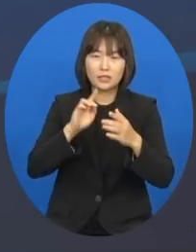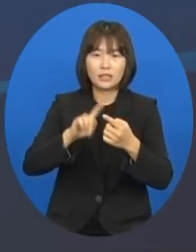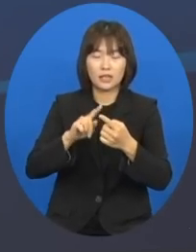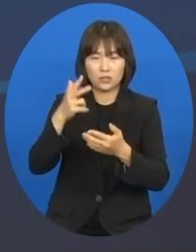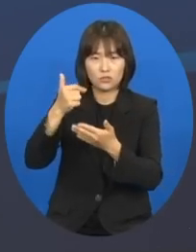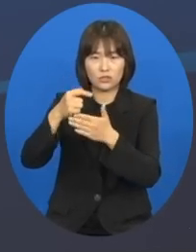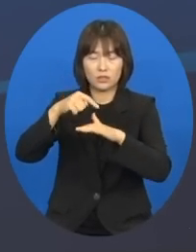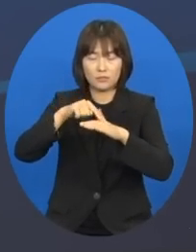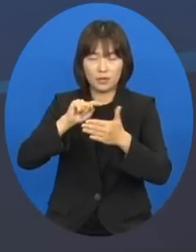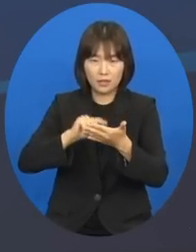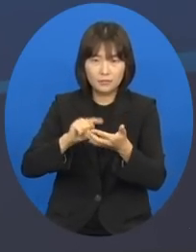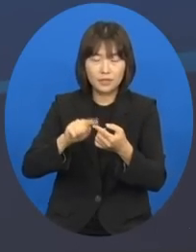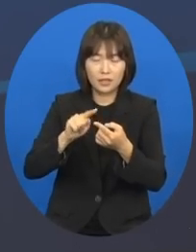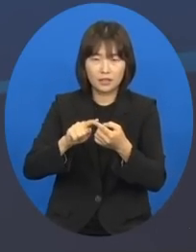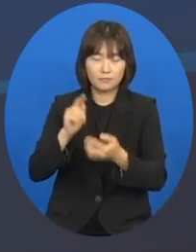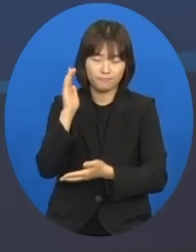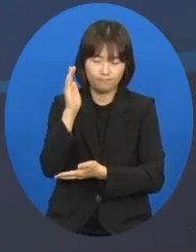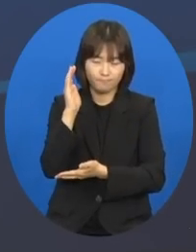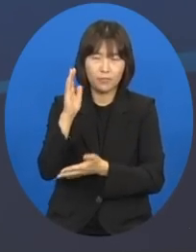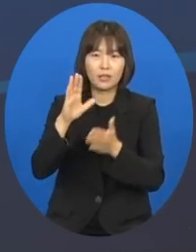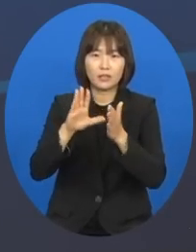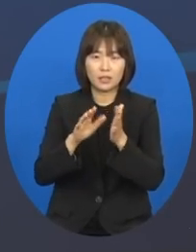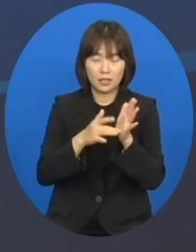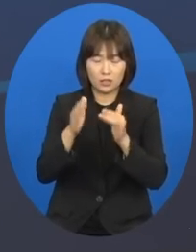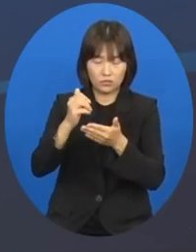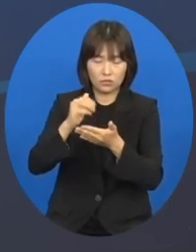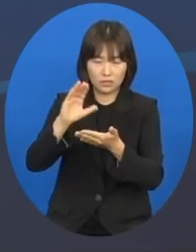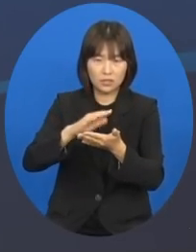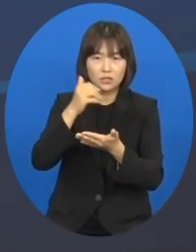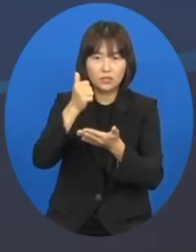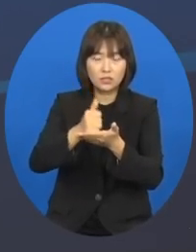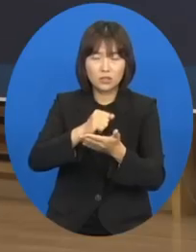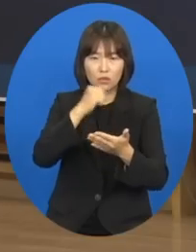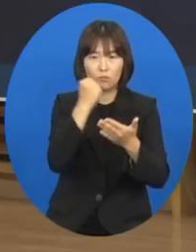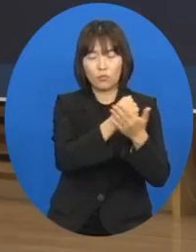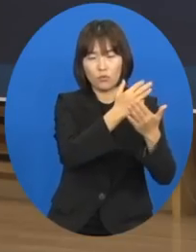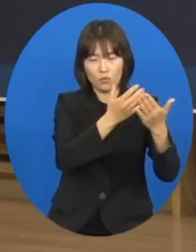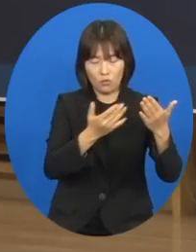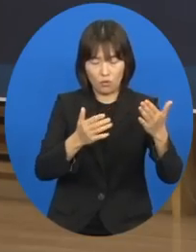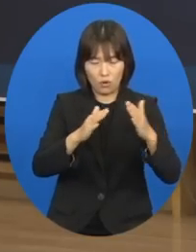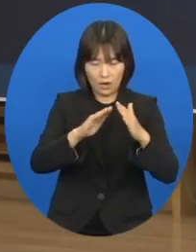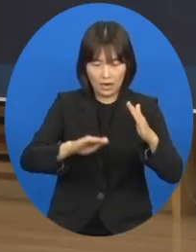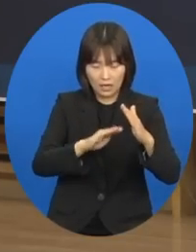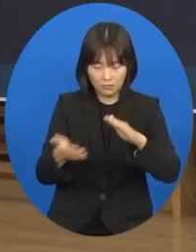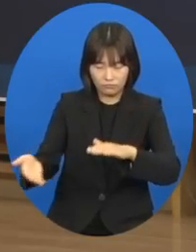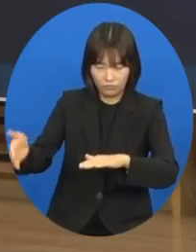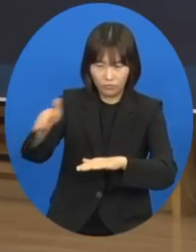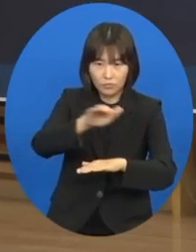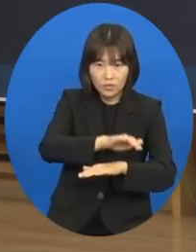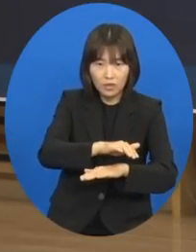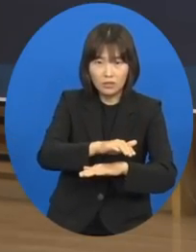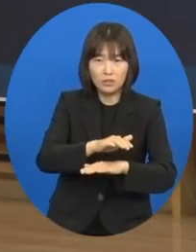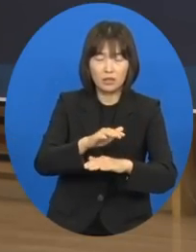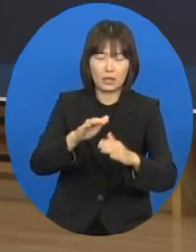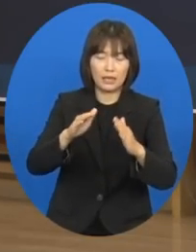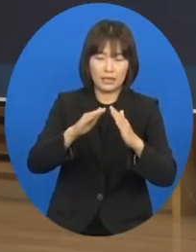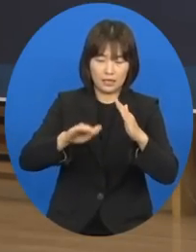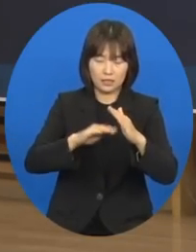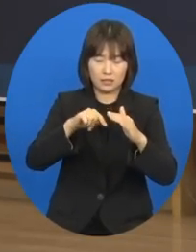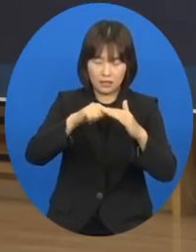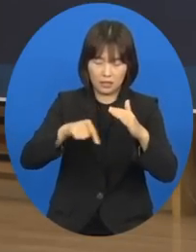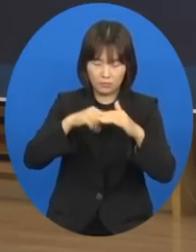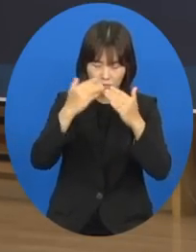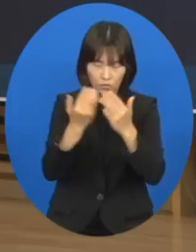마음을 나눌 때 예수 그리스도의 보혈로 우리 가정을 덮어 주셔서 우리 가정 안에 있는 모든 상처를 치유해 주시기를